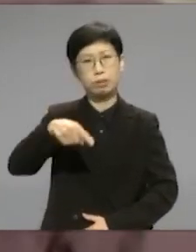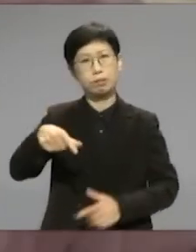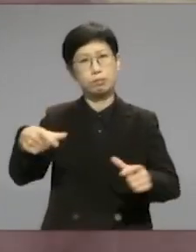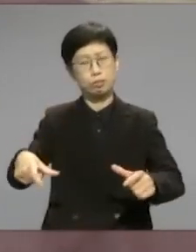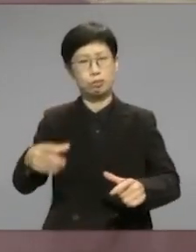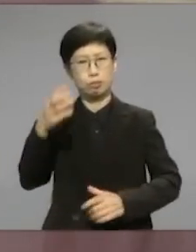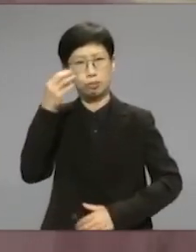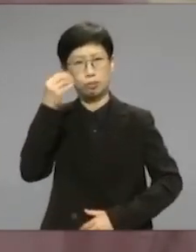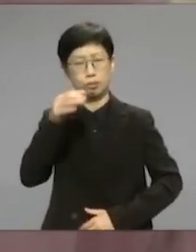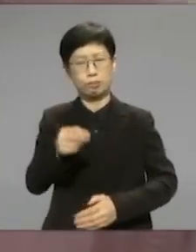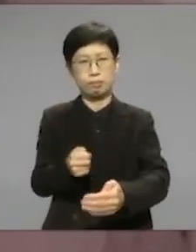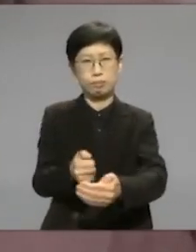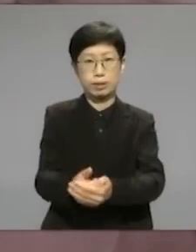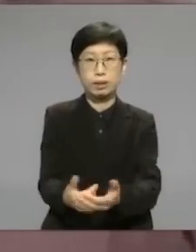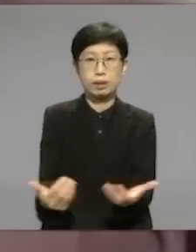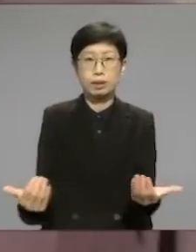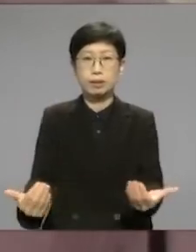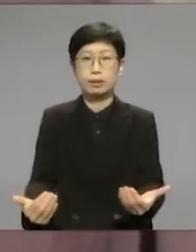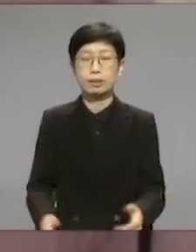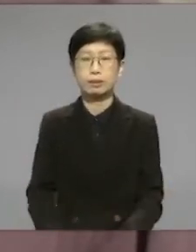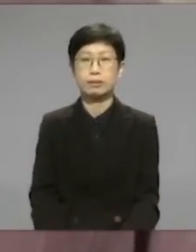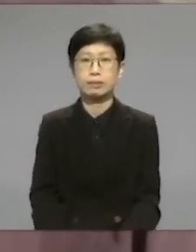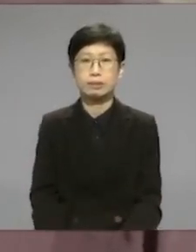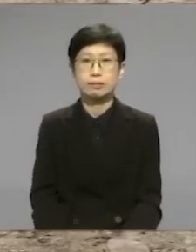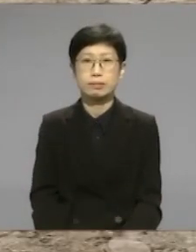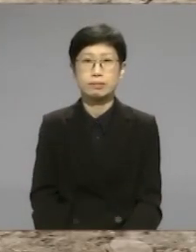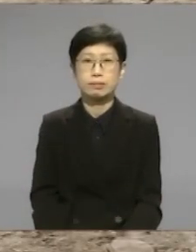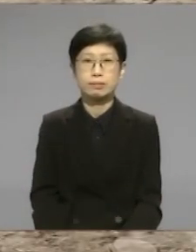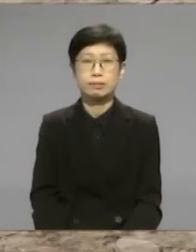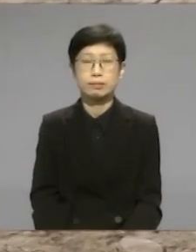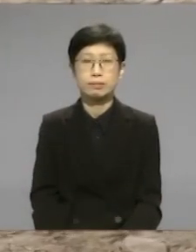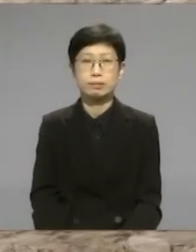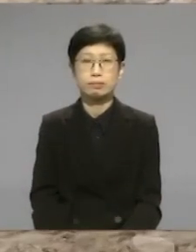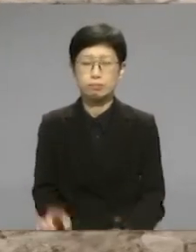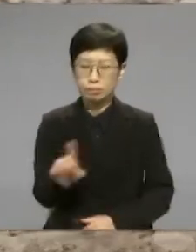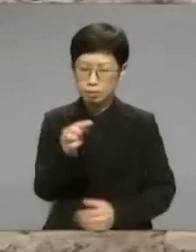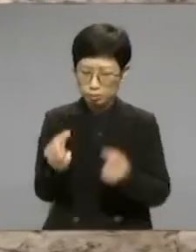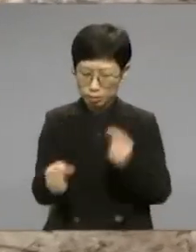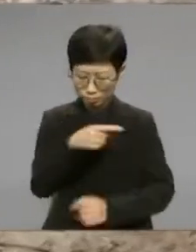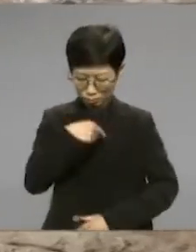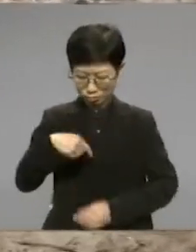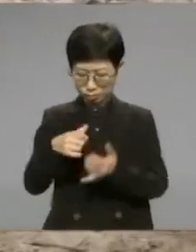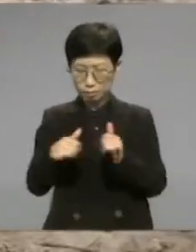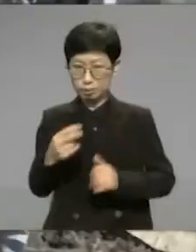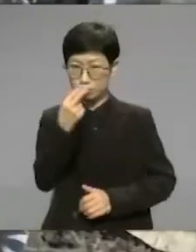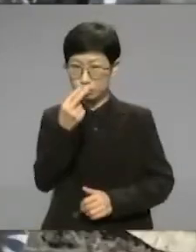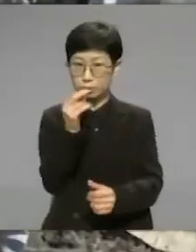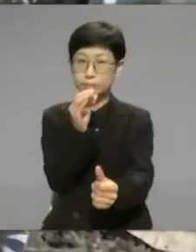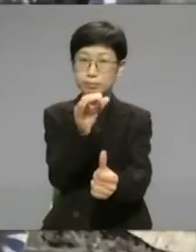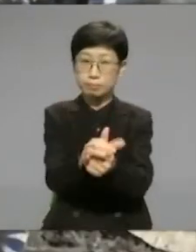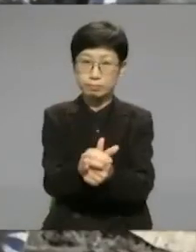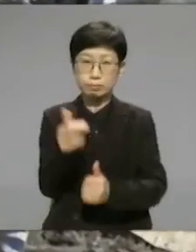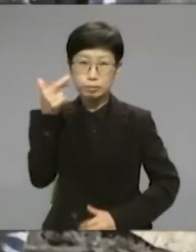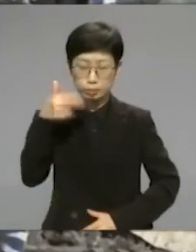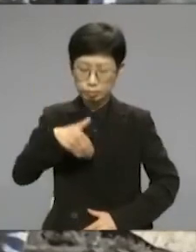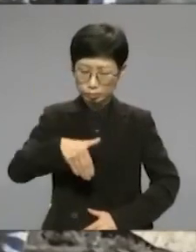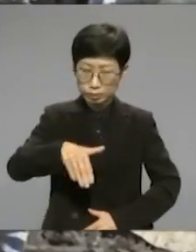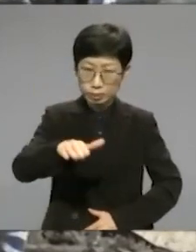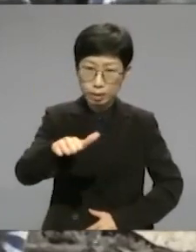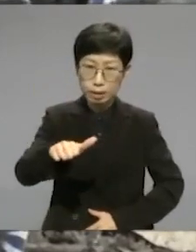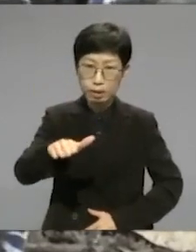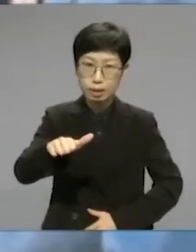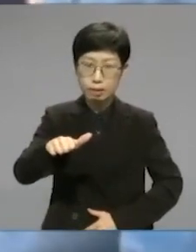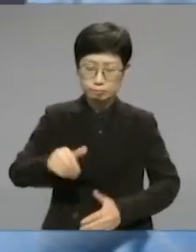me? It's very unusual for this area. 무엇보다 중국인들이 목숨을 걸고 미국으로